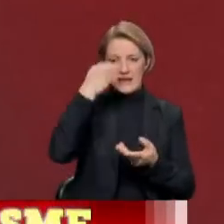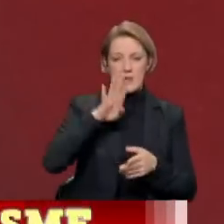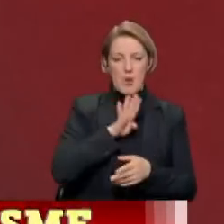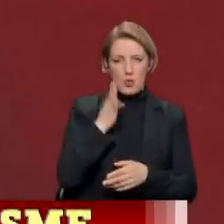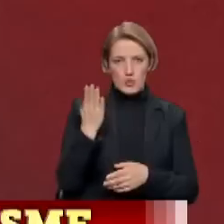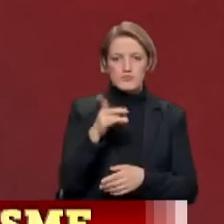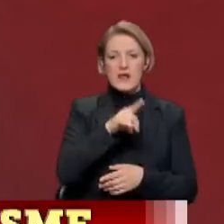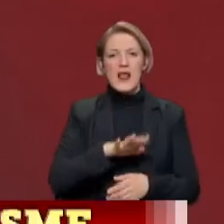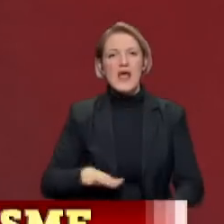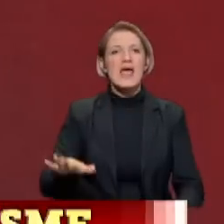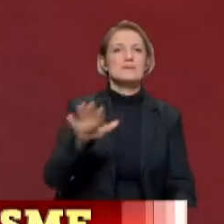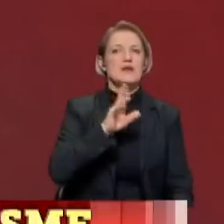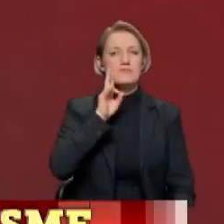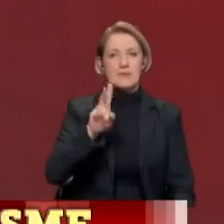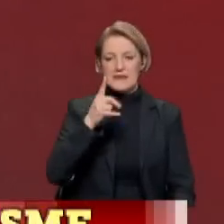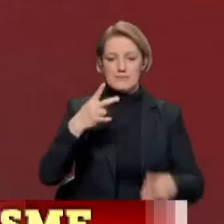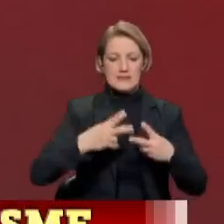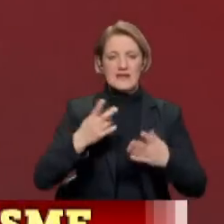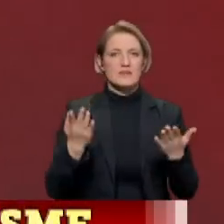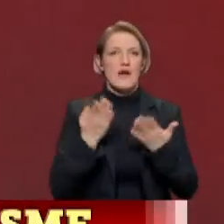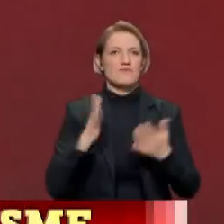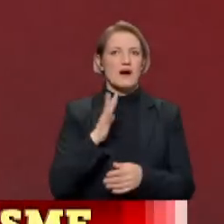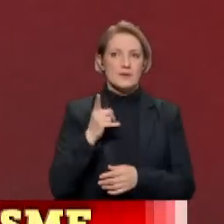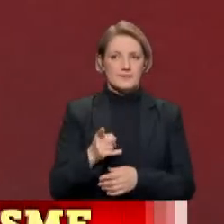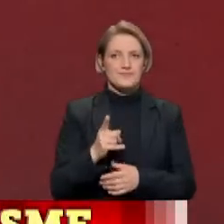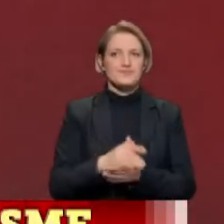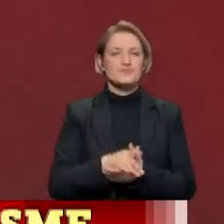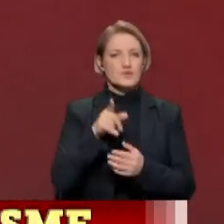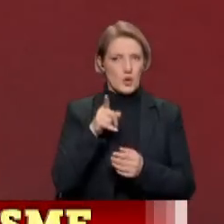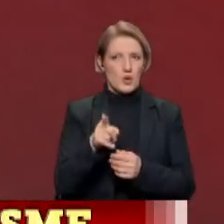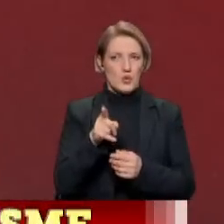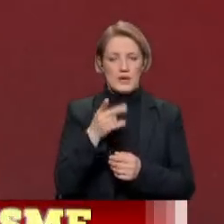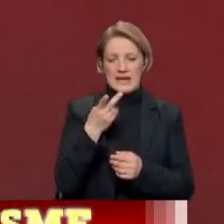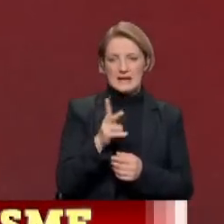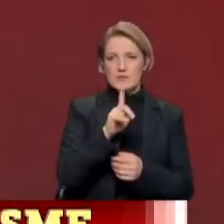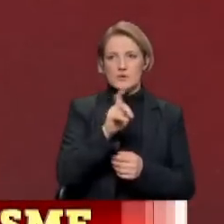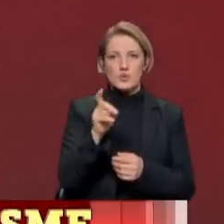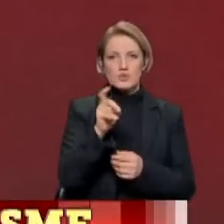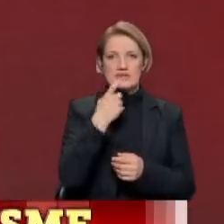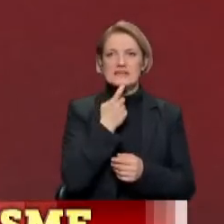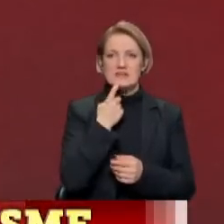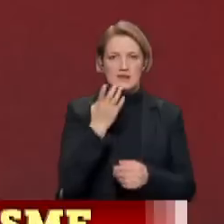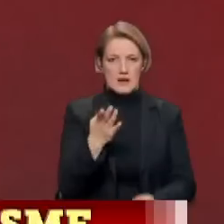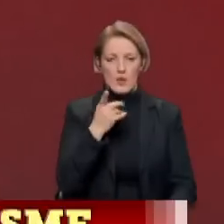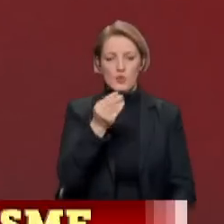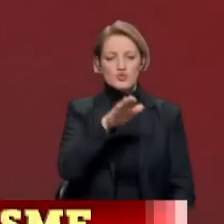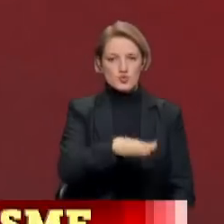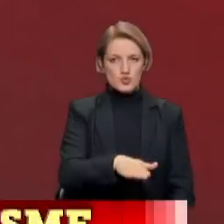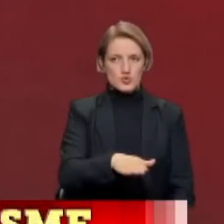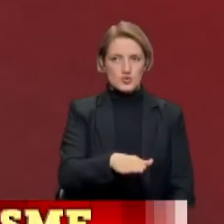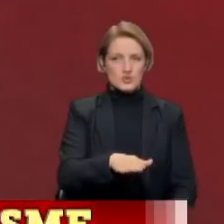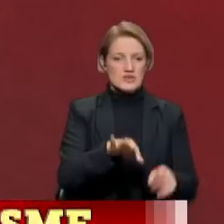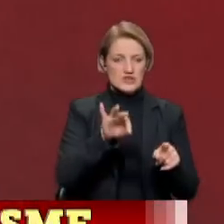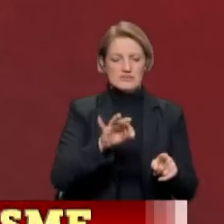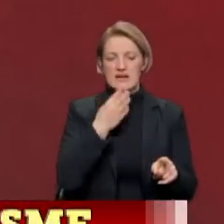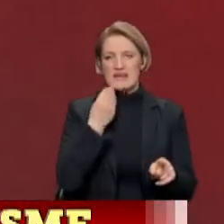İmamoğlu. Bunların hepsine bakacağız. Bir mesaj daha var. Hatta o 2019 yılında o çocuktu, şimdi